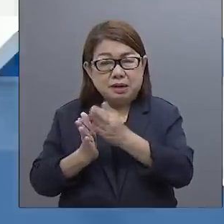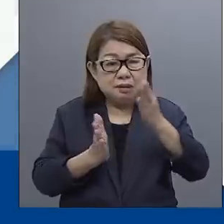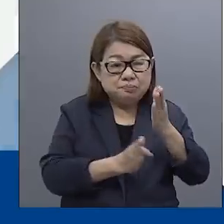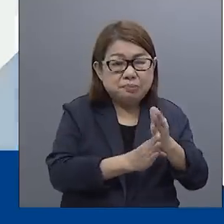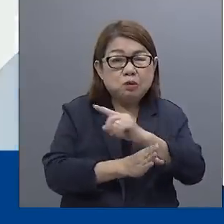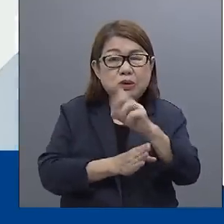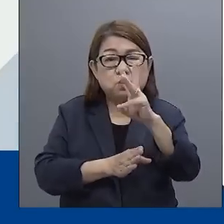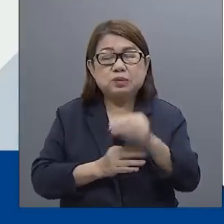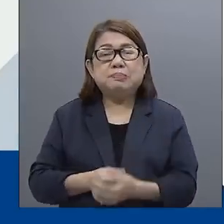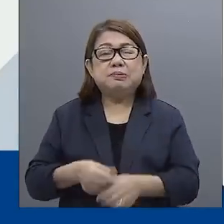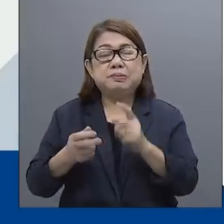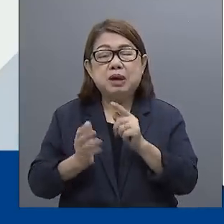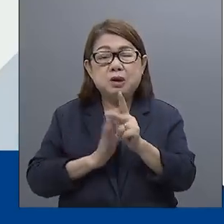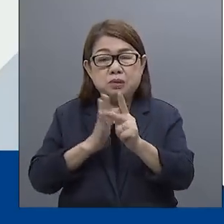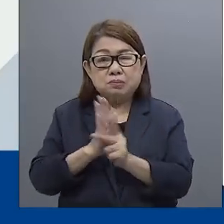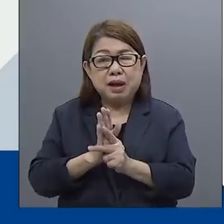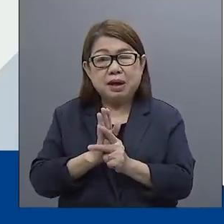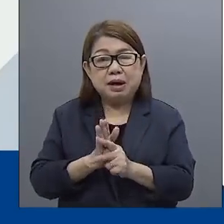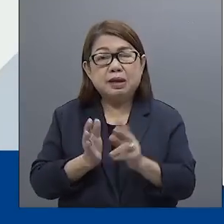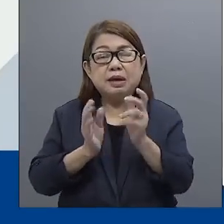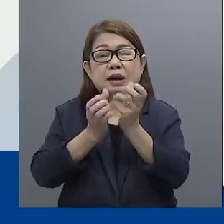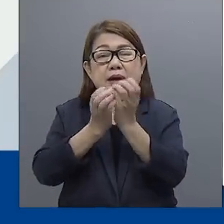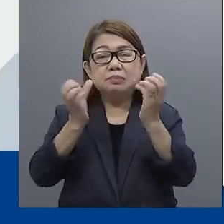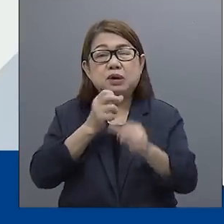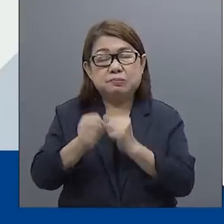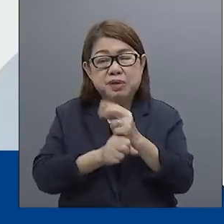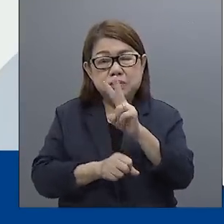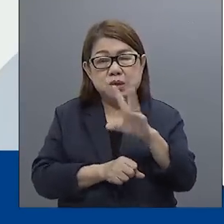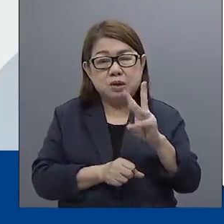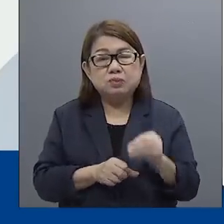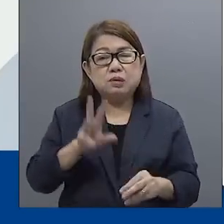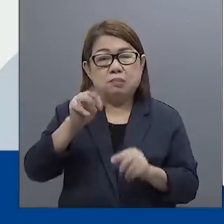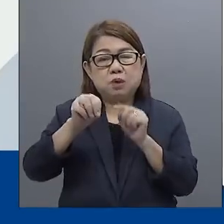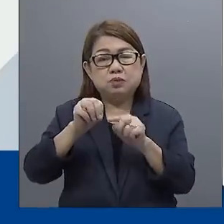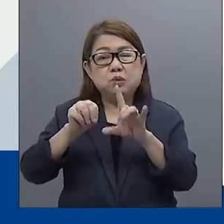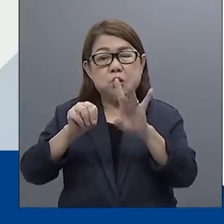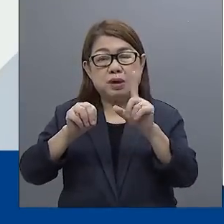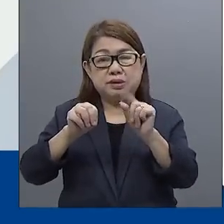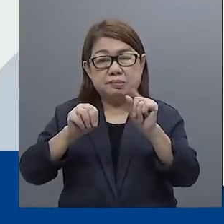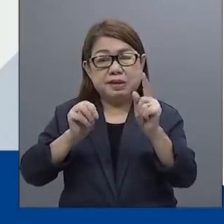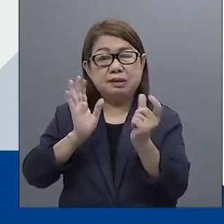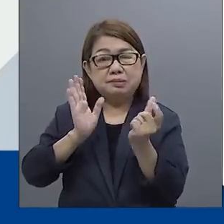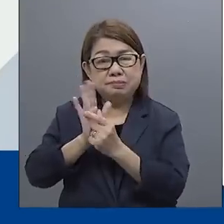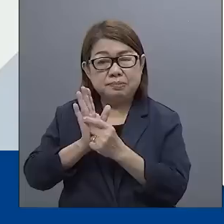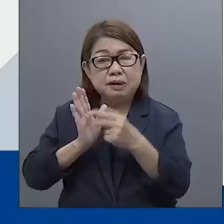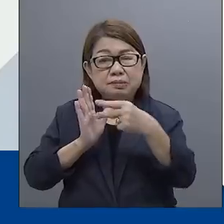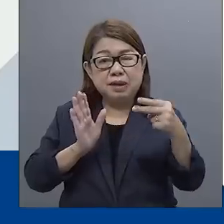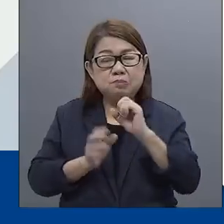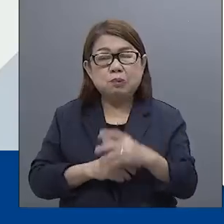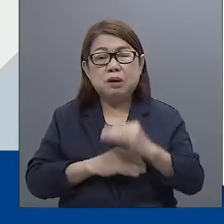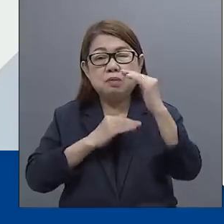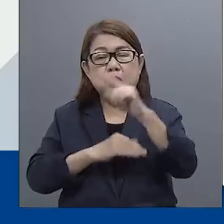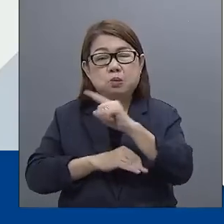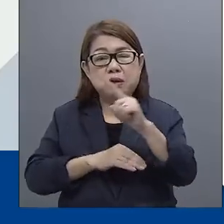กับรัฐธรรมนูญปี2560ที่เขียนเอาไว้ในมาตรา121นะคะบอกว่าภายใน15